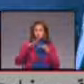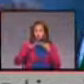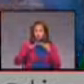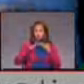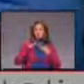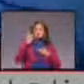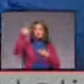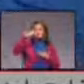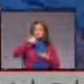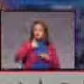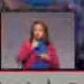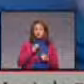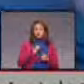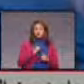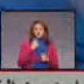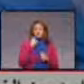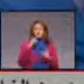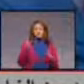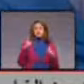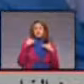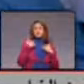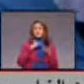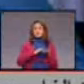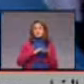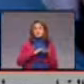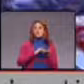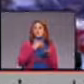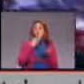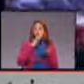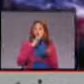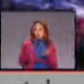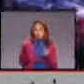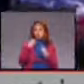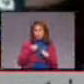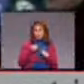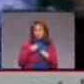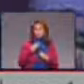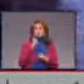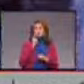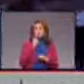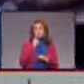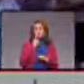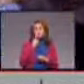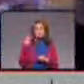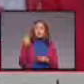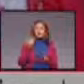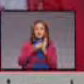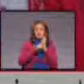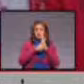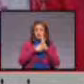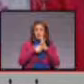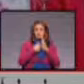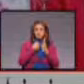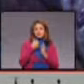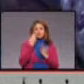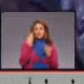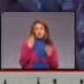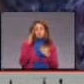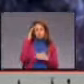فيه. انا ما كانش عندي بطانية، الله يستر، وسكر وسمنة وربنا يخليهم وجونا